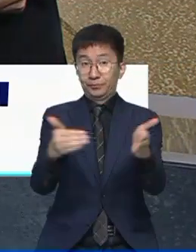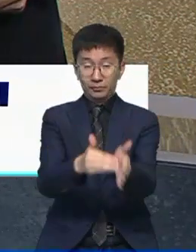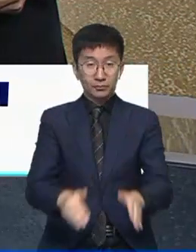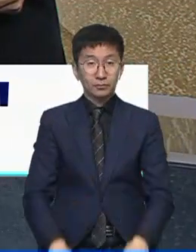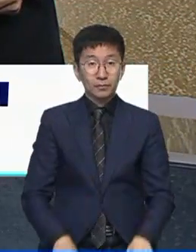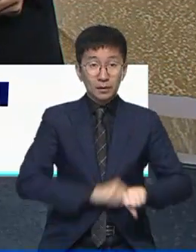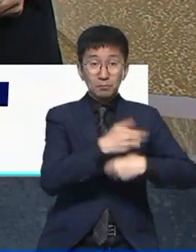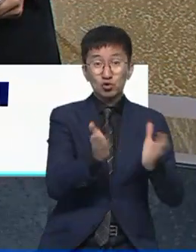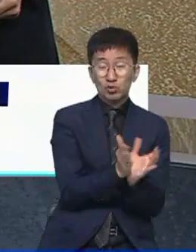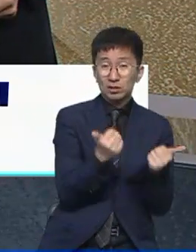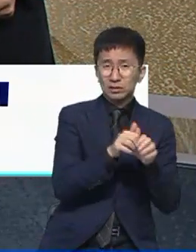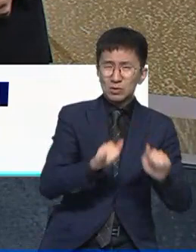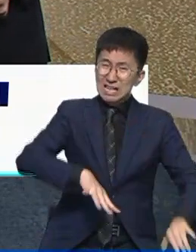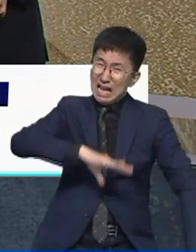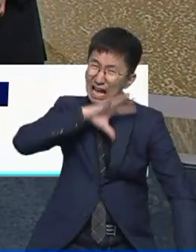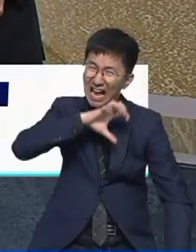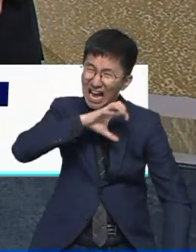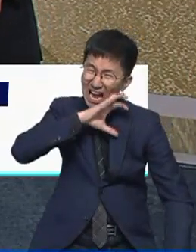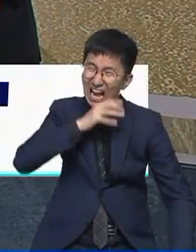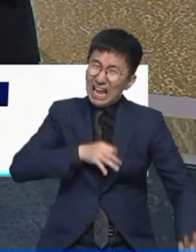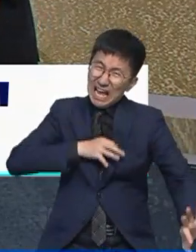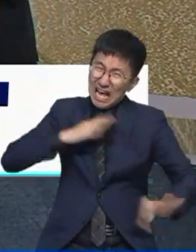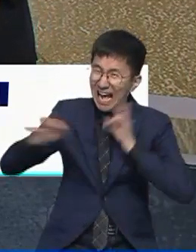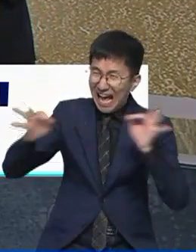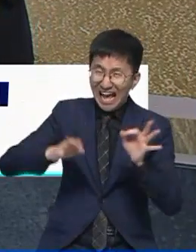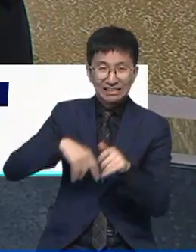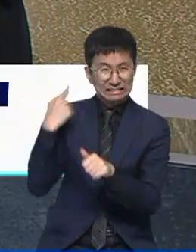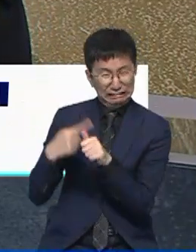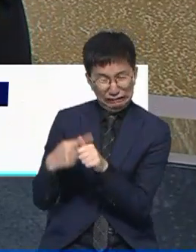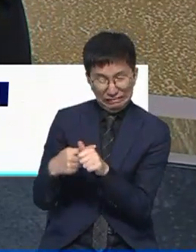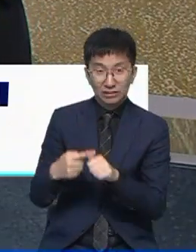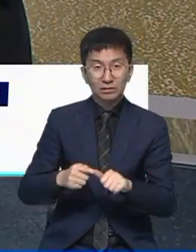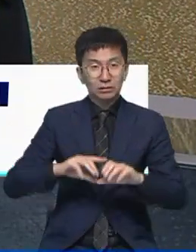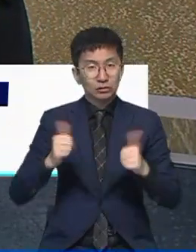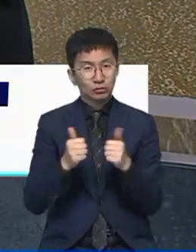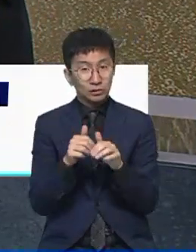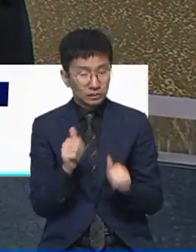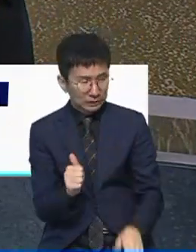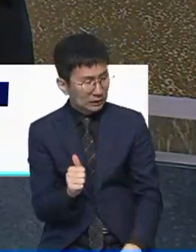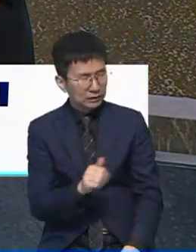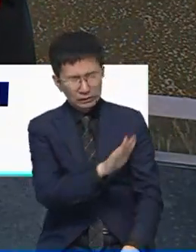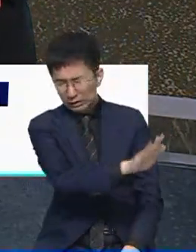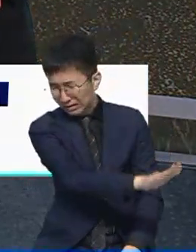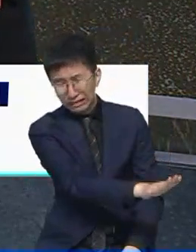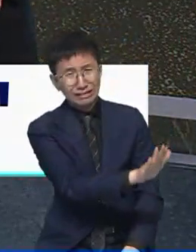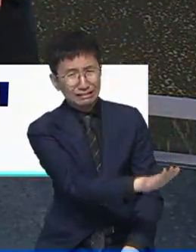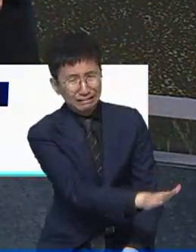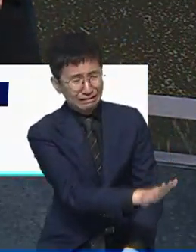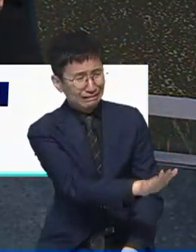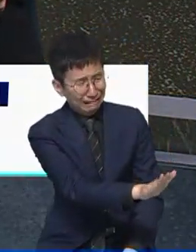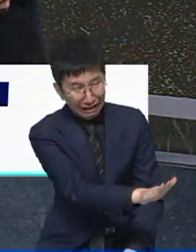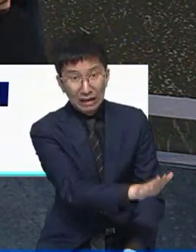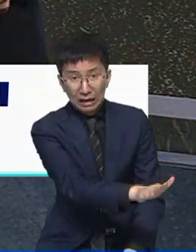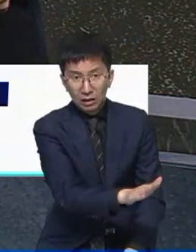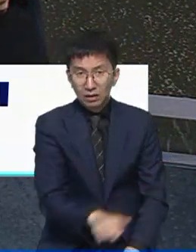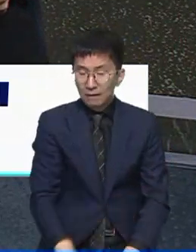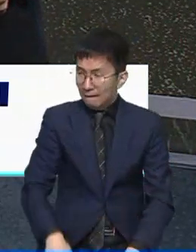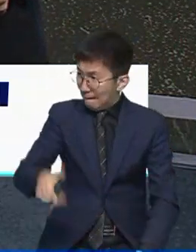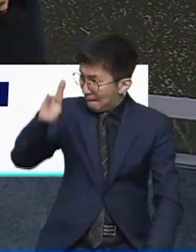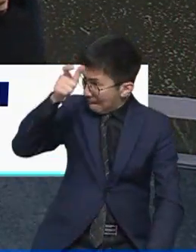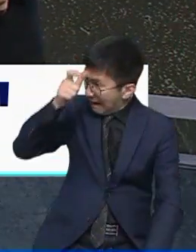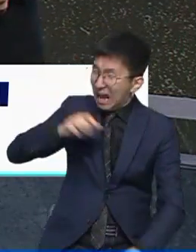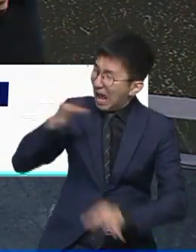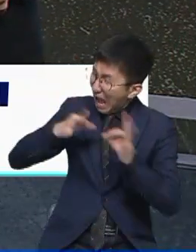설명했습니다. 그 과정에서 민주당 의원들이 거세게 항의하면서 고성이 이어졌고 국회의장의 중재에도 여의치